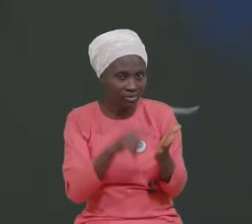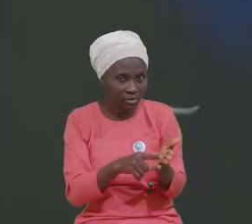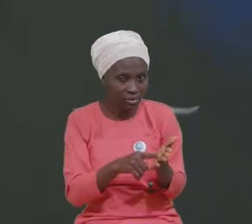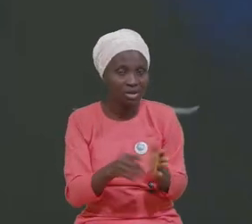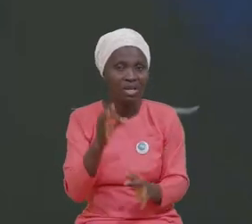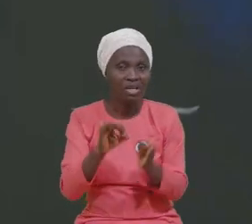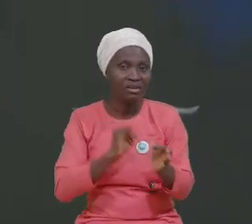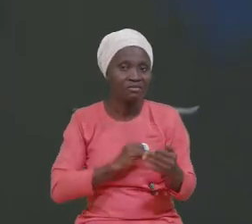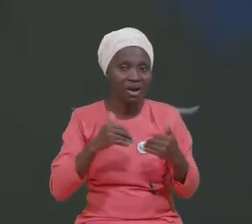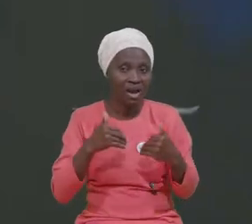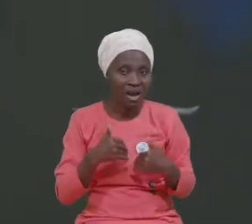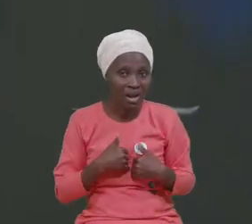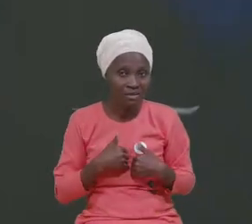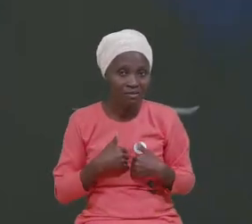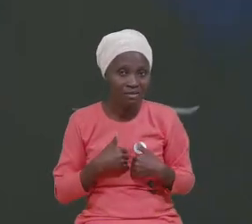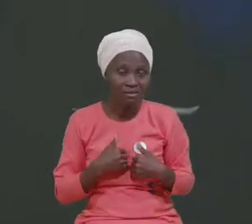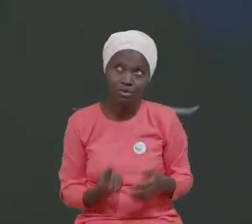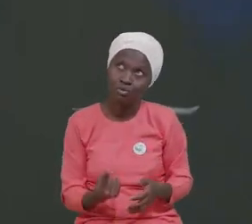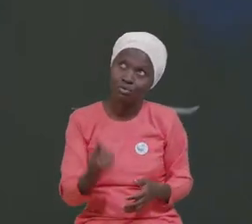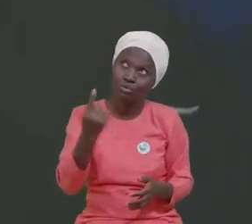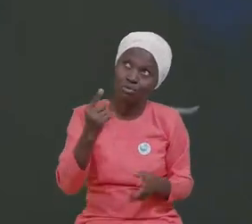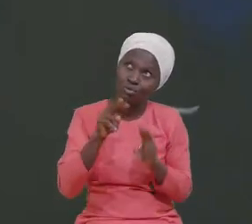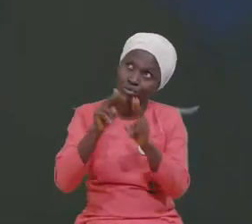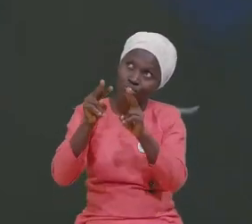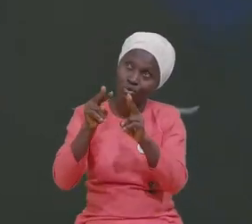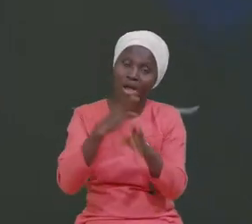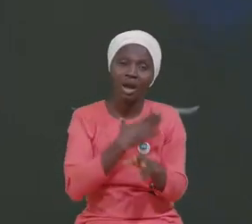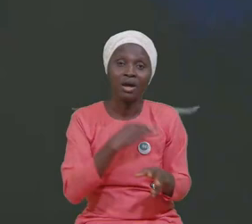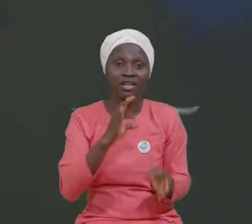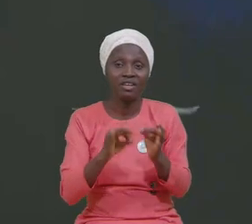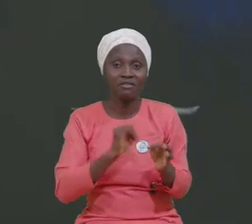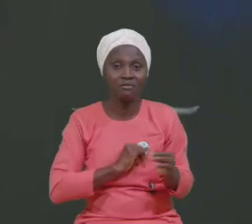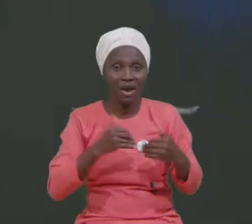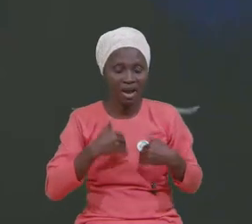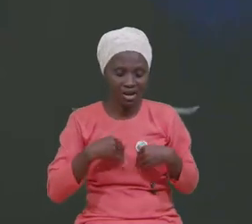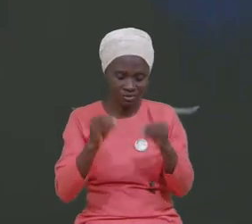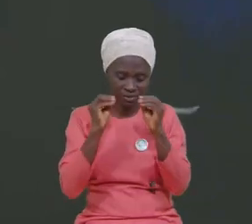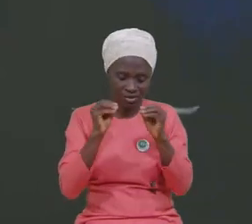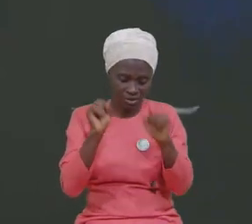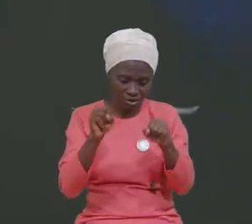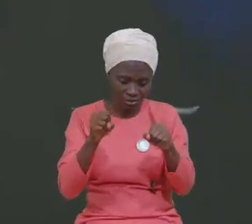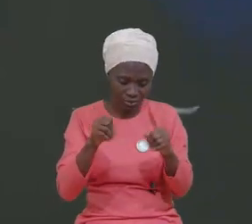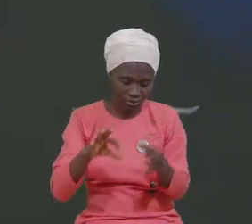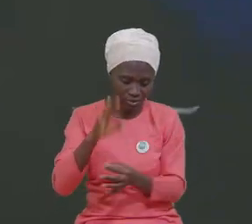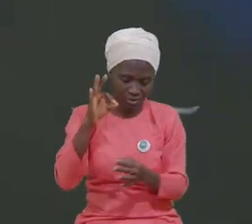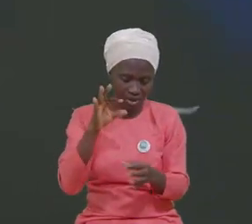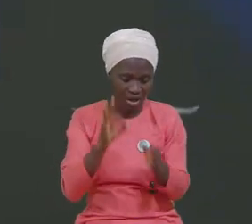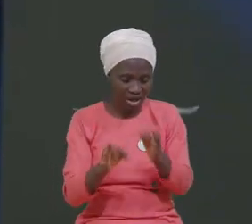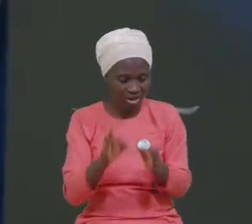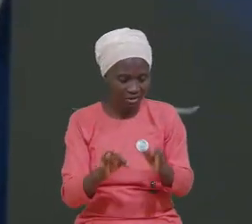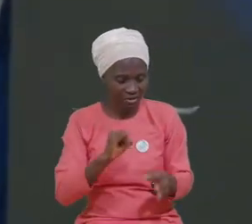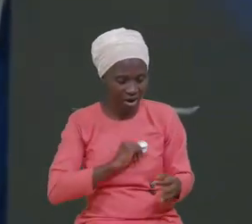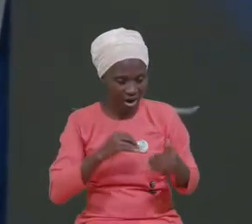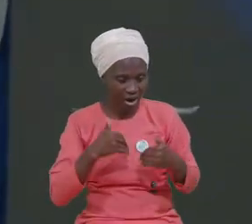l'observation, si j'ai les regards levés, si j'ai un esprit